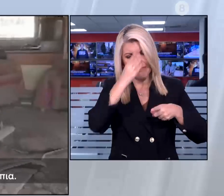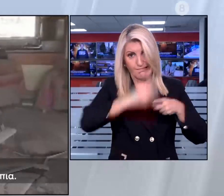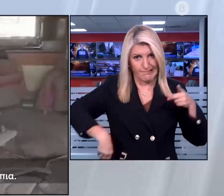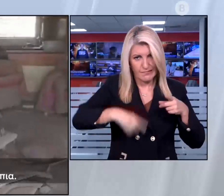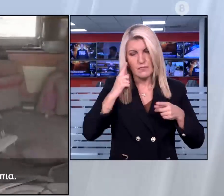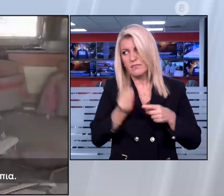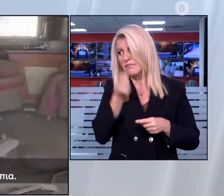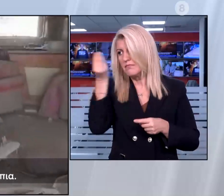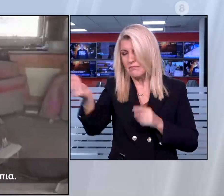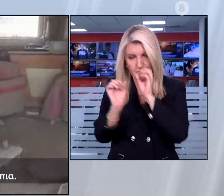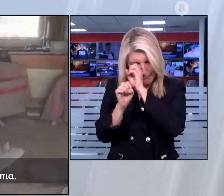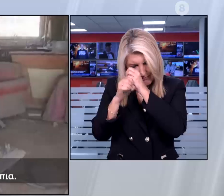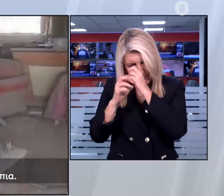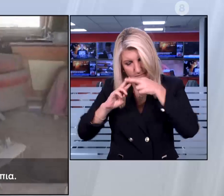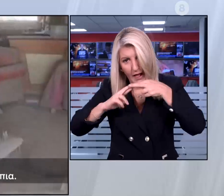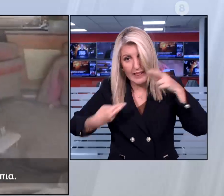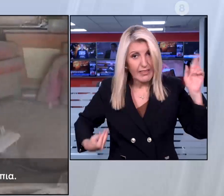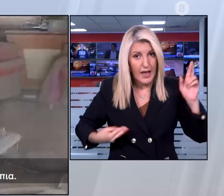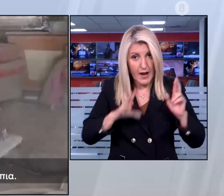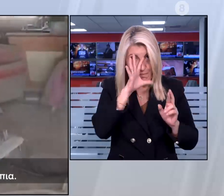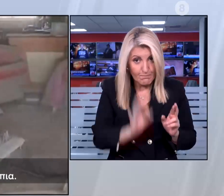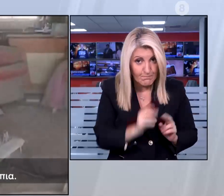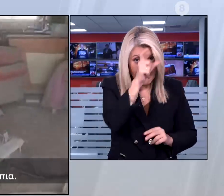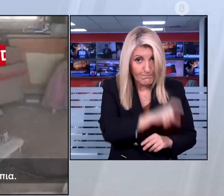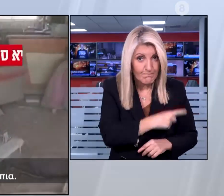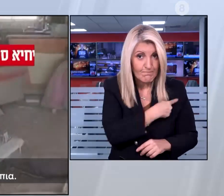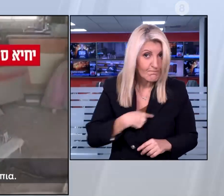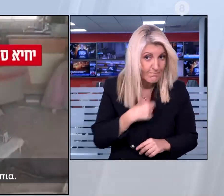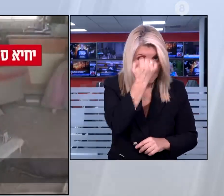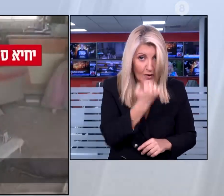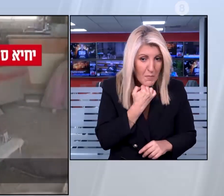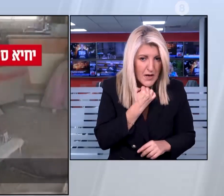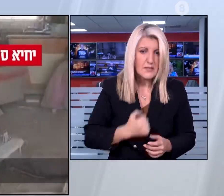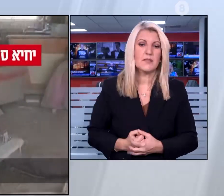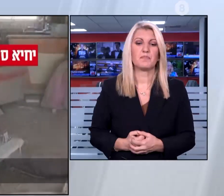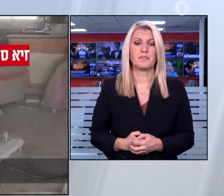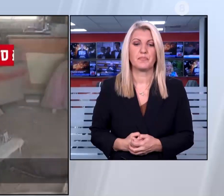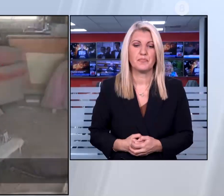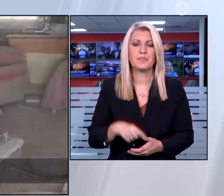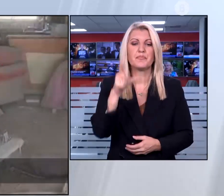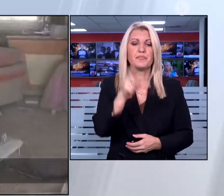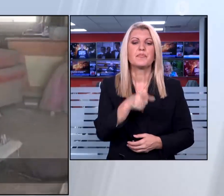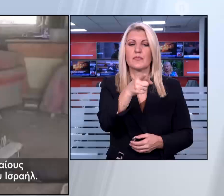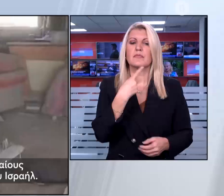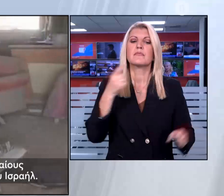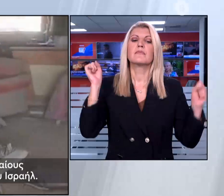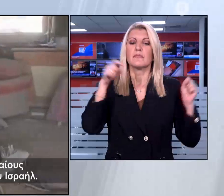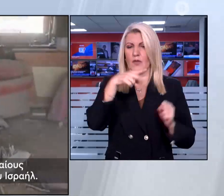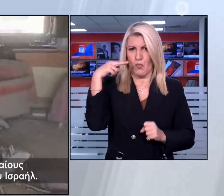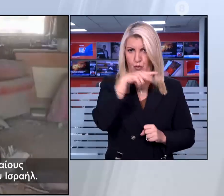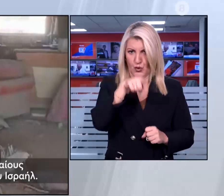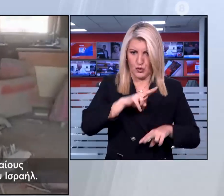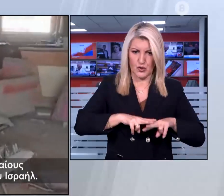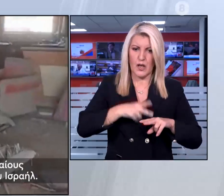Today, the mastermind of this day of sheer evil is no more. Yahya Sinwar is dead. He was killed